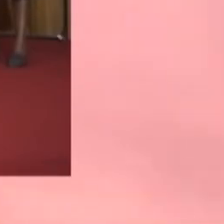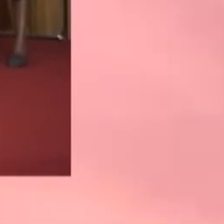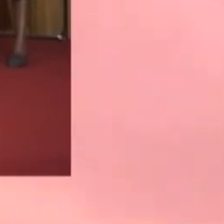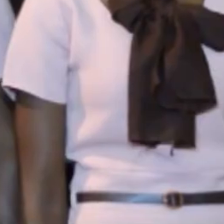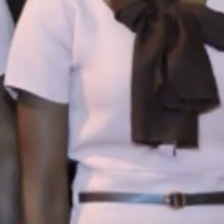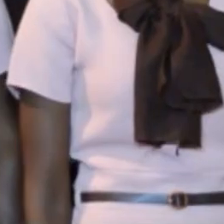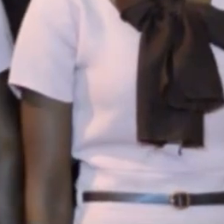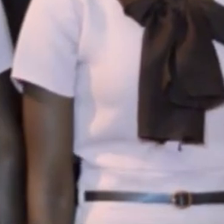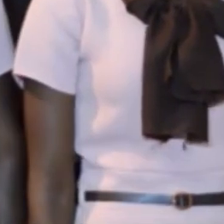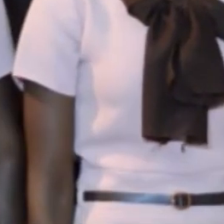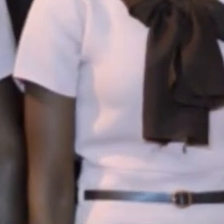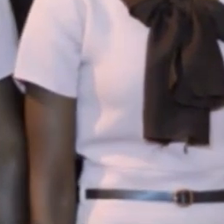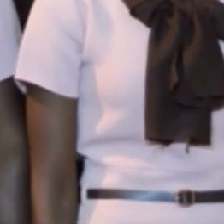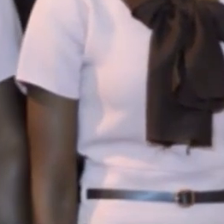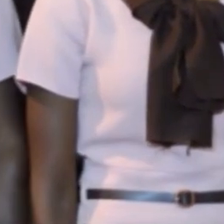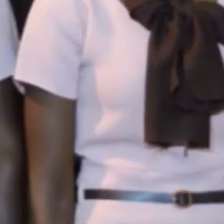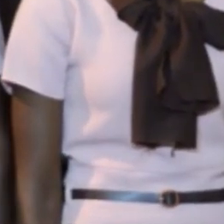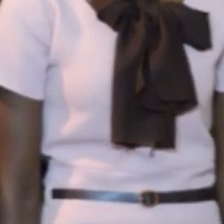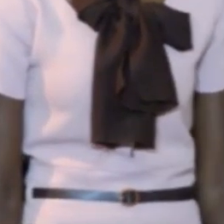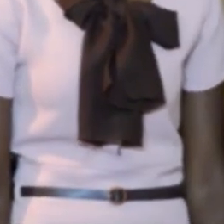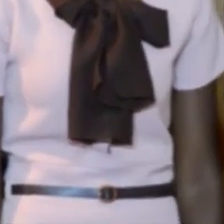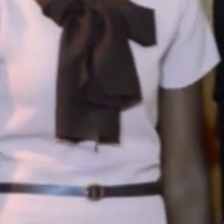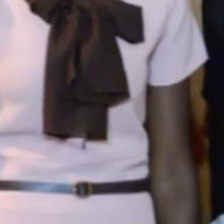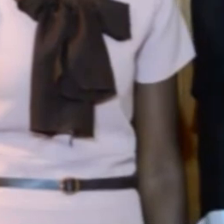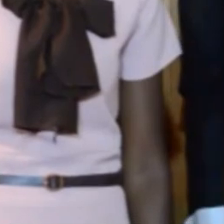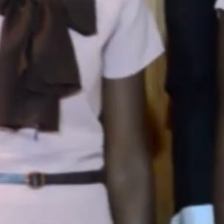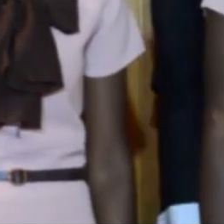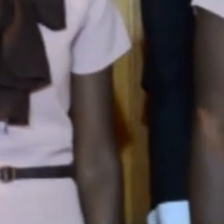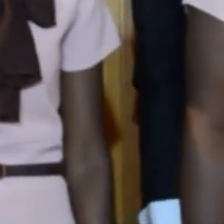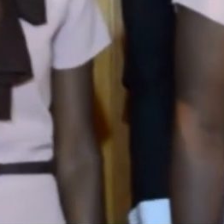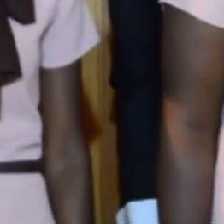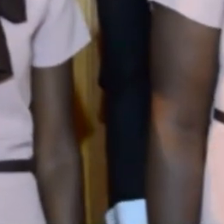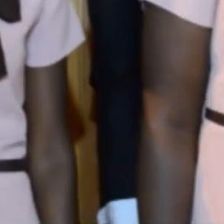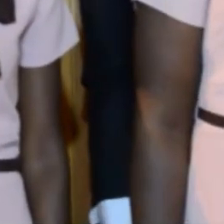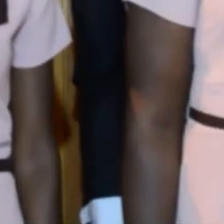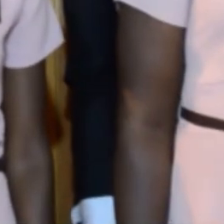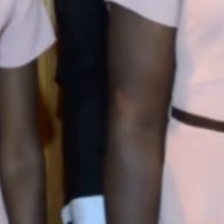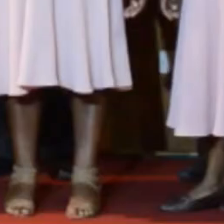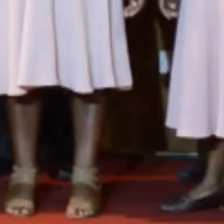kuzvinzwisisa, pasi gare gare,